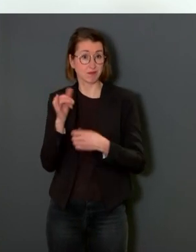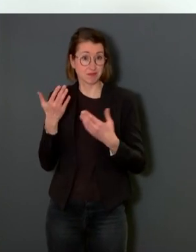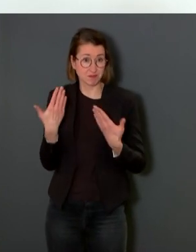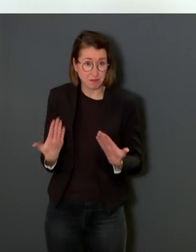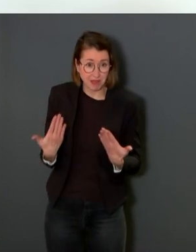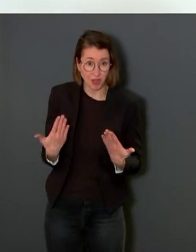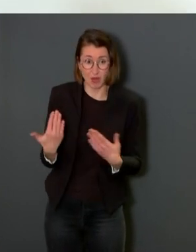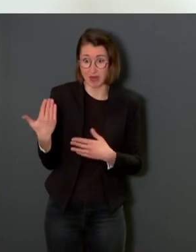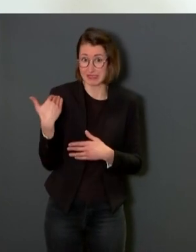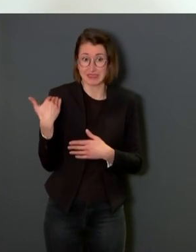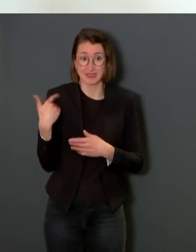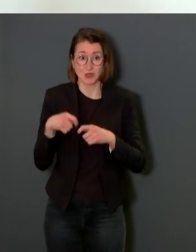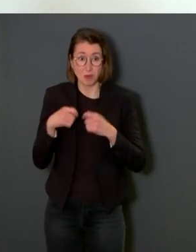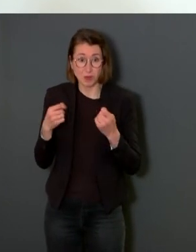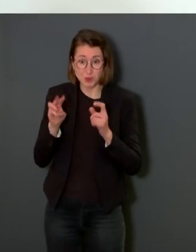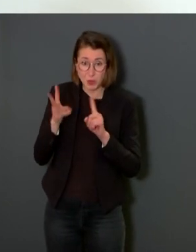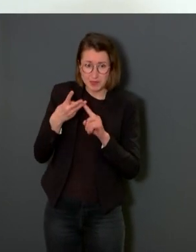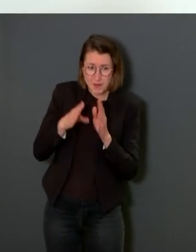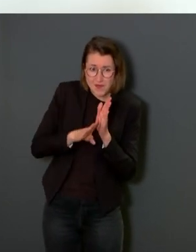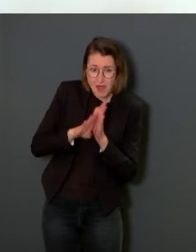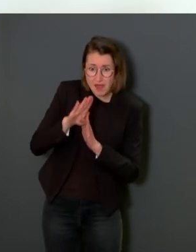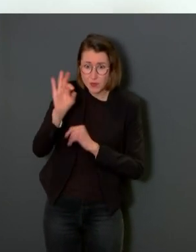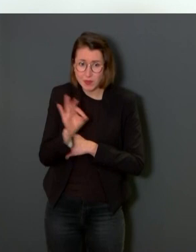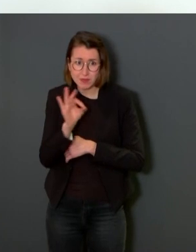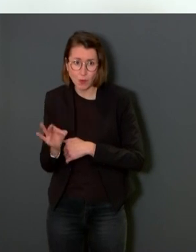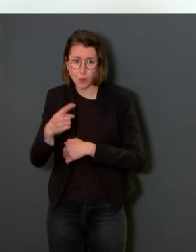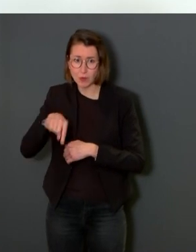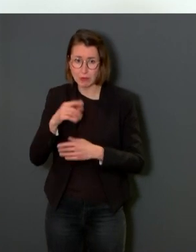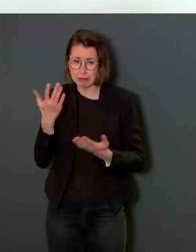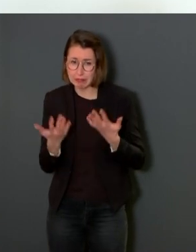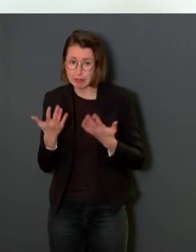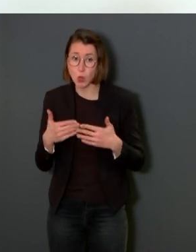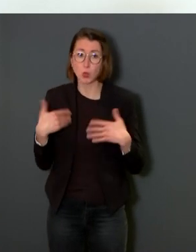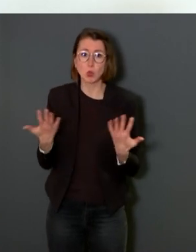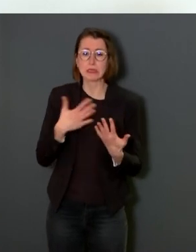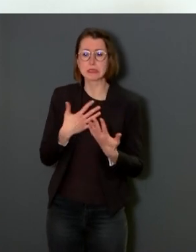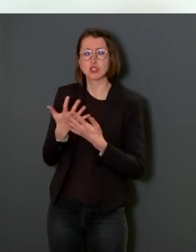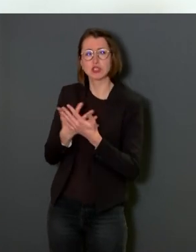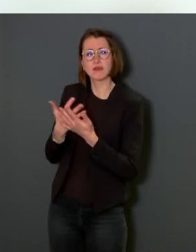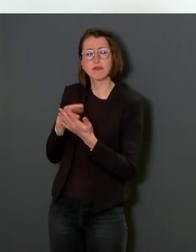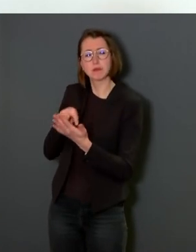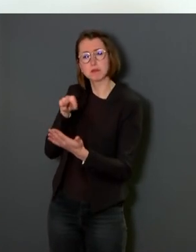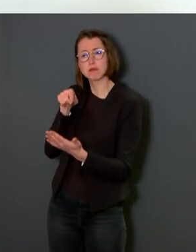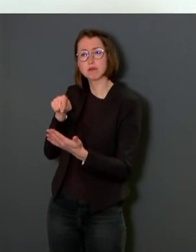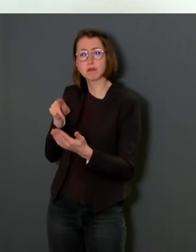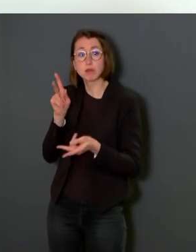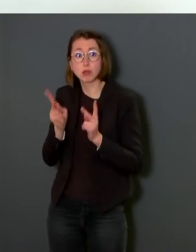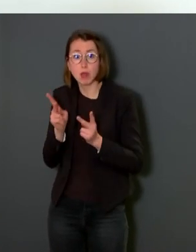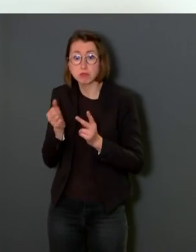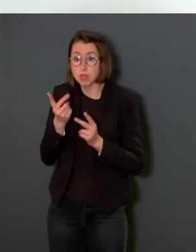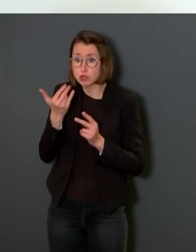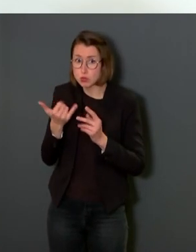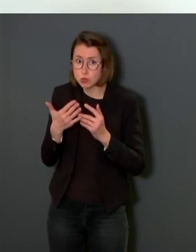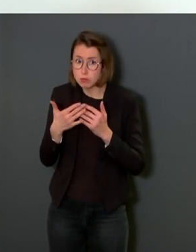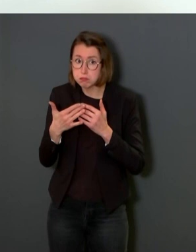vague. Ou est-ce des données qui, dans les prochains jours, vont rester